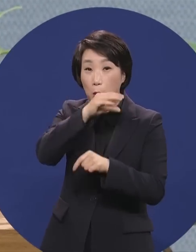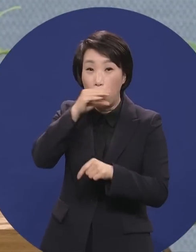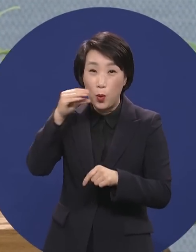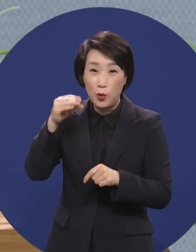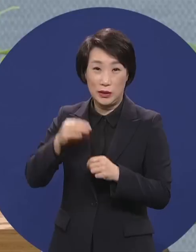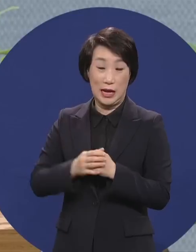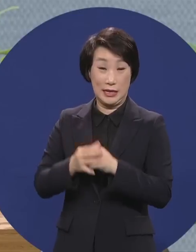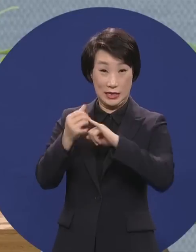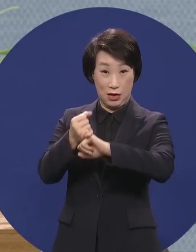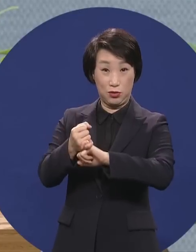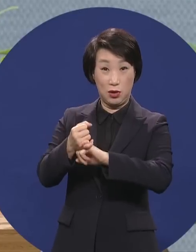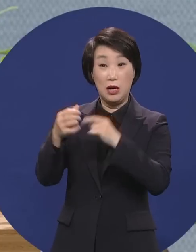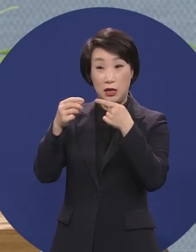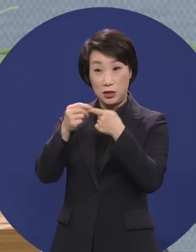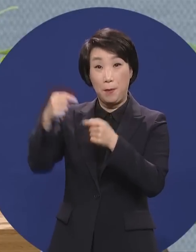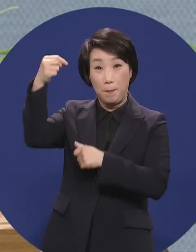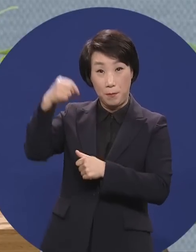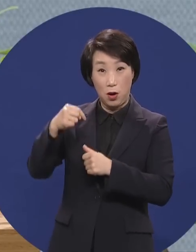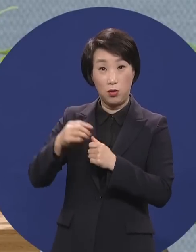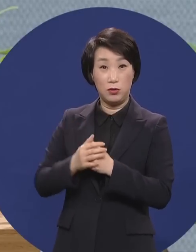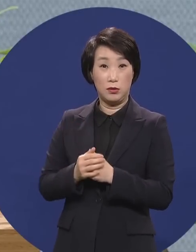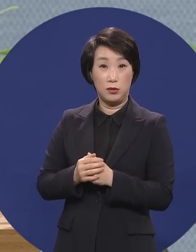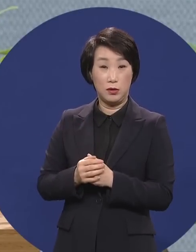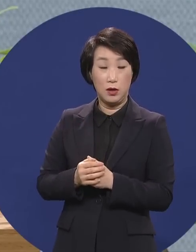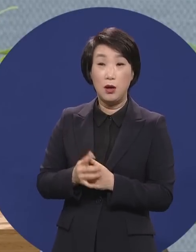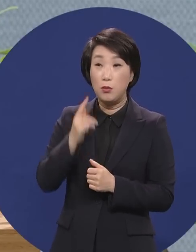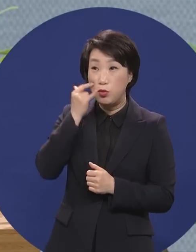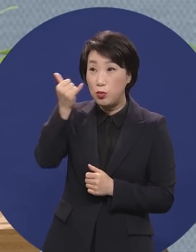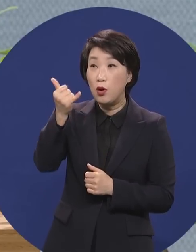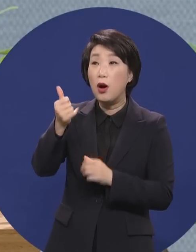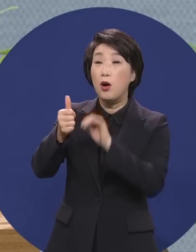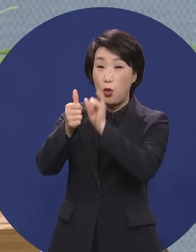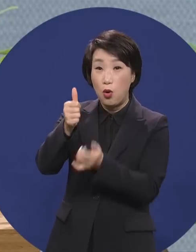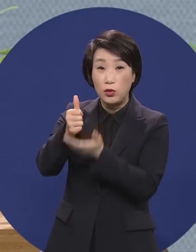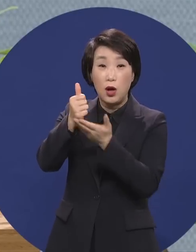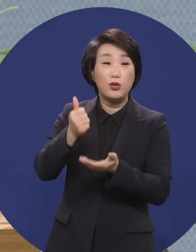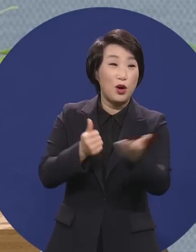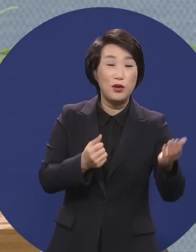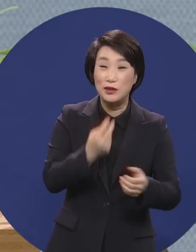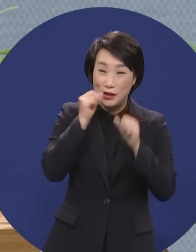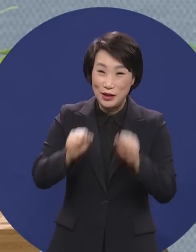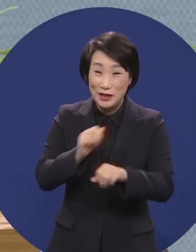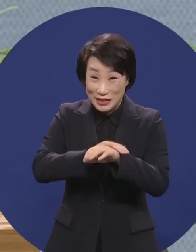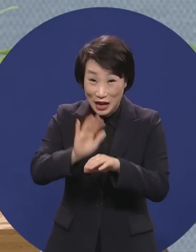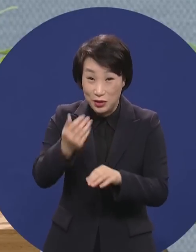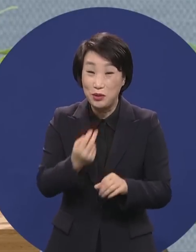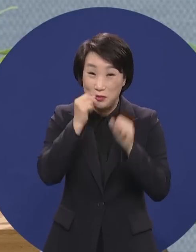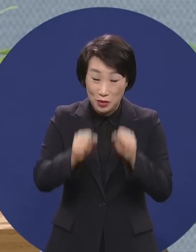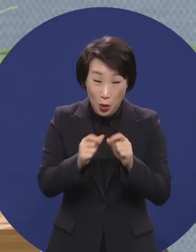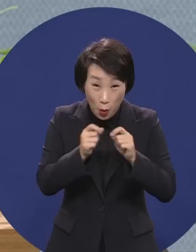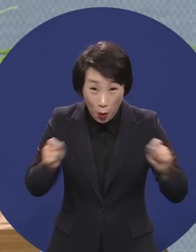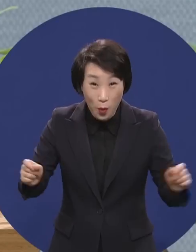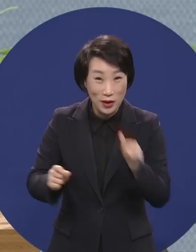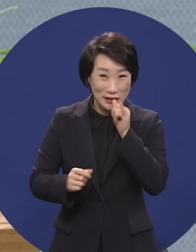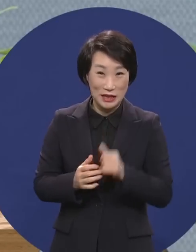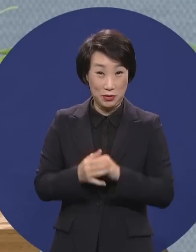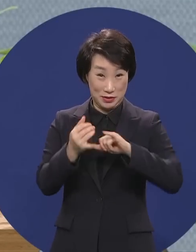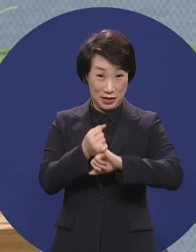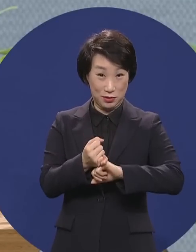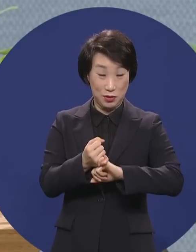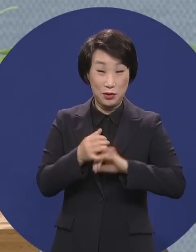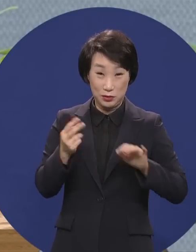오라. 약속 있는 첫 계명이거든. 부모에게 공경하는 땅에서 잘되고 장수해.